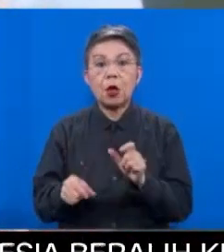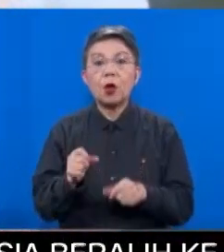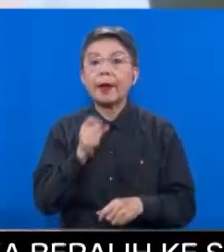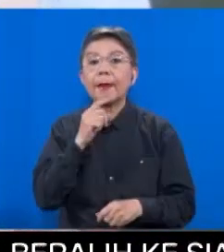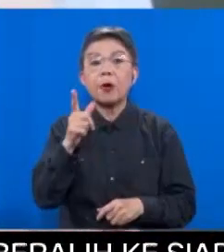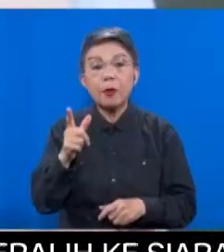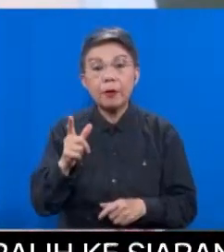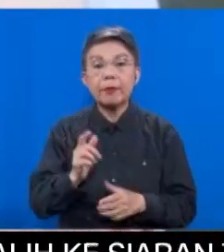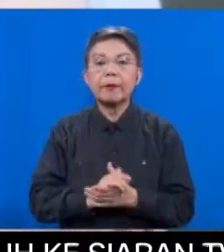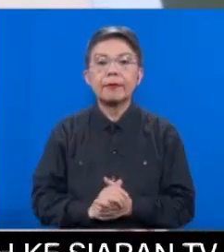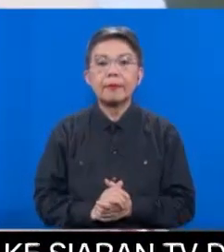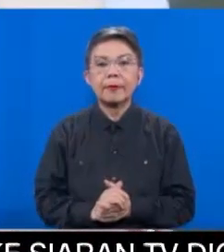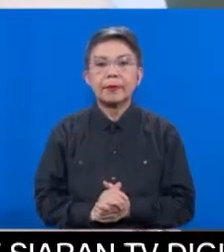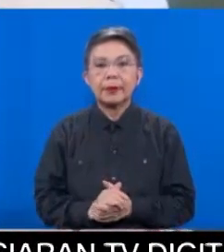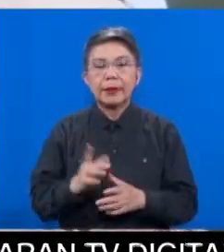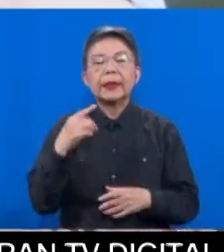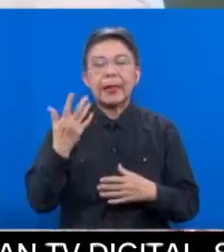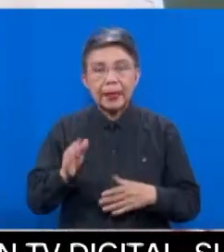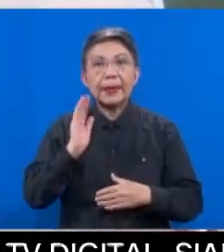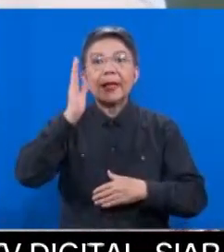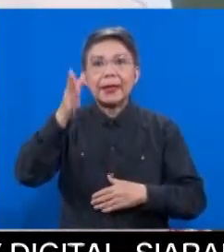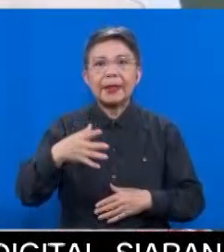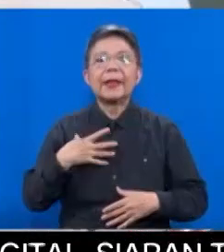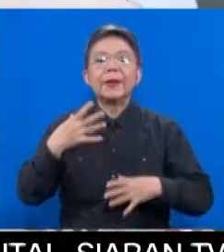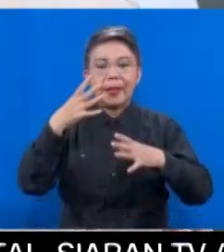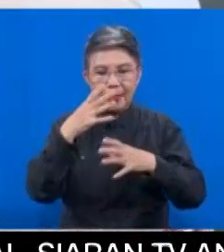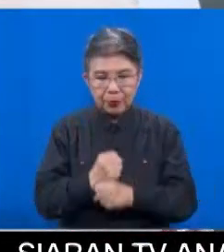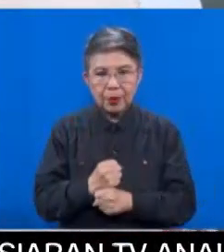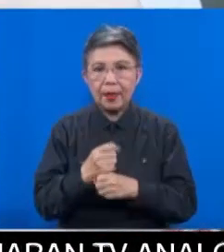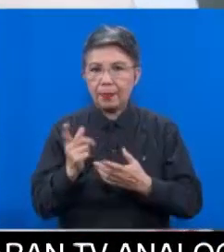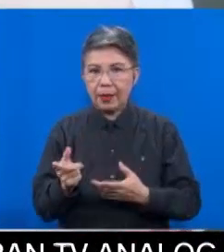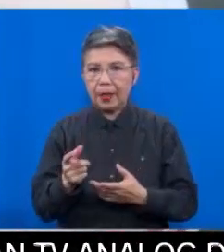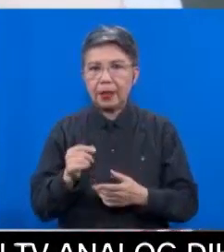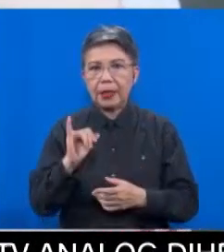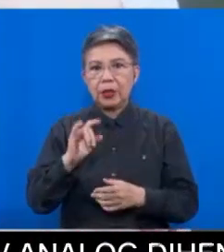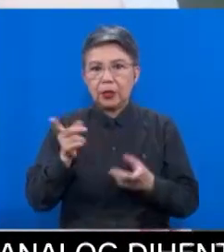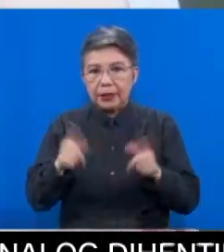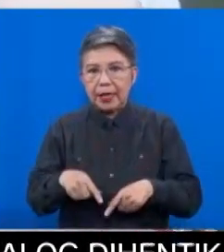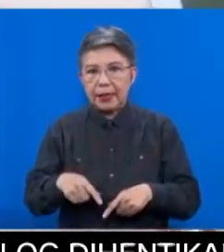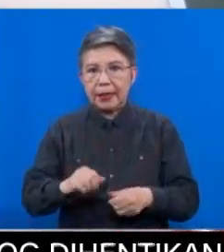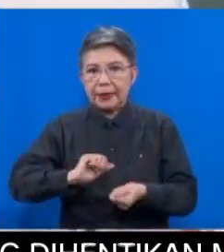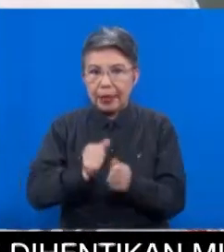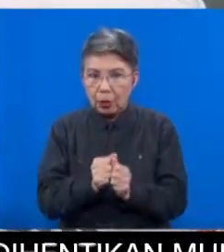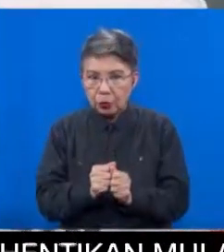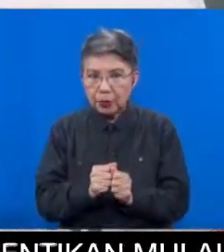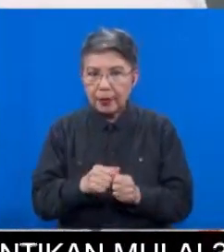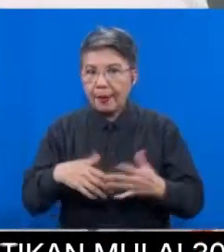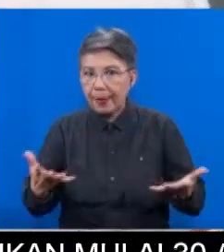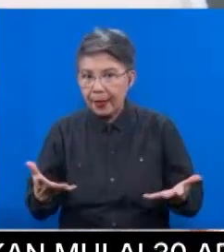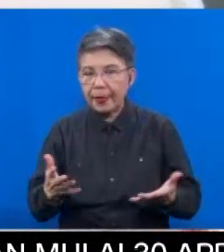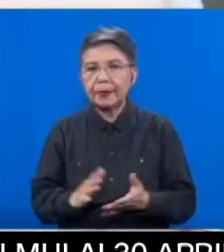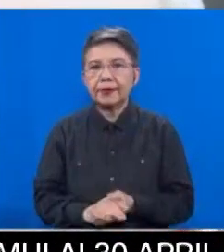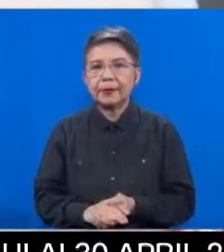akan simpulkan, penyidik akan menyimpulkan apakah terjadi kasus bagaimana dilaporkan